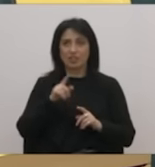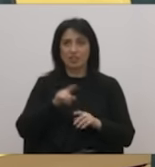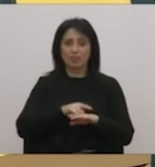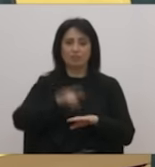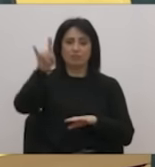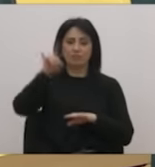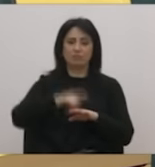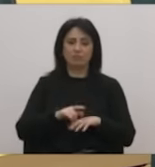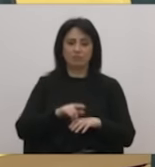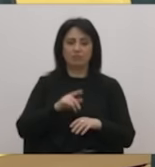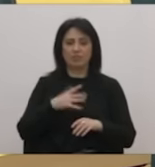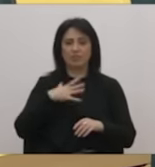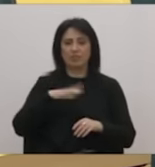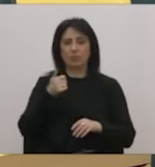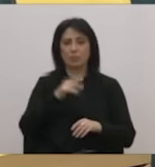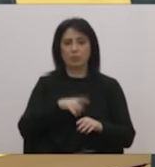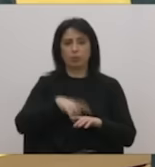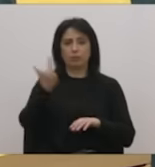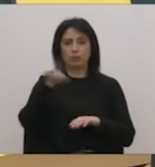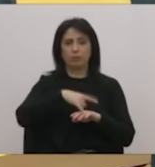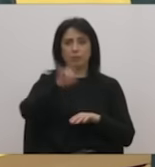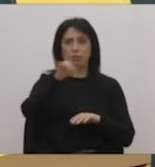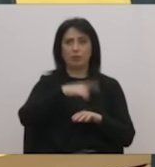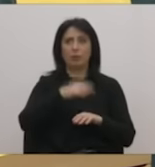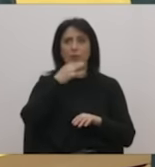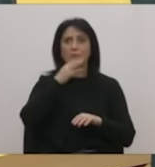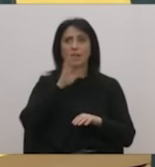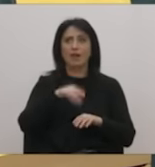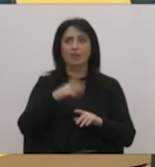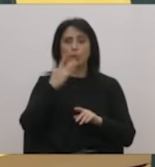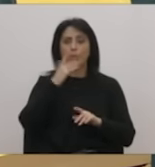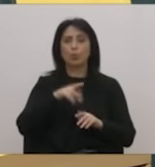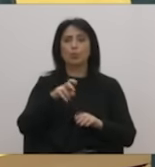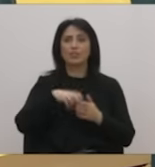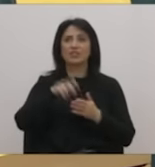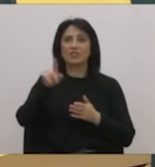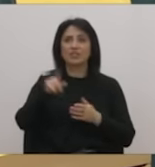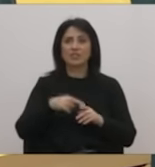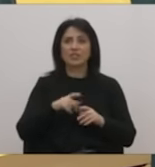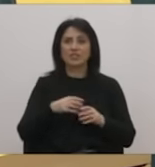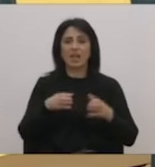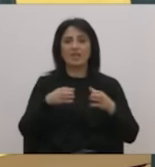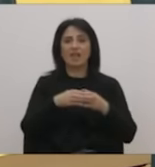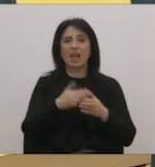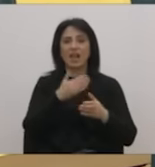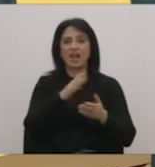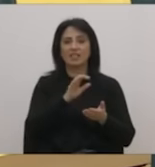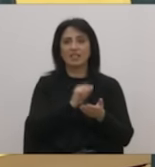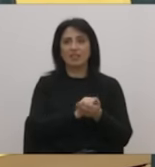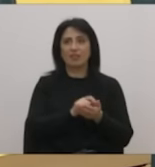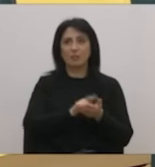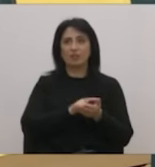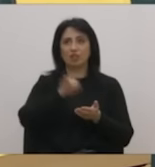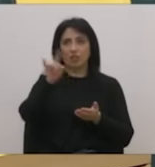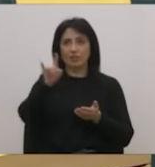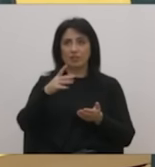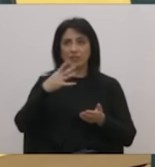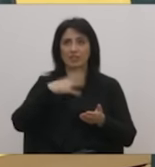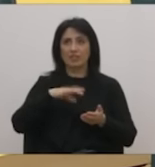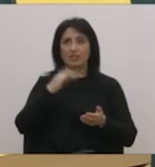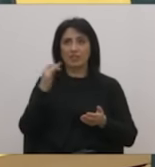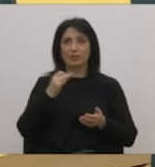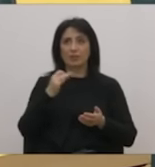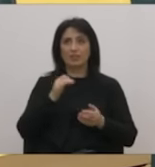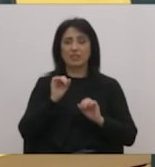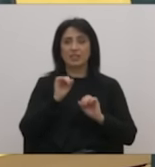შეუძლია დაიქირაოს საქართველოს პრემიერ-მინისტრმა, მერე უცხოეთში მიიწეროს, რომ ეს არის დელეგაციის მიერ დაქირავებული ჩარტერი საქართველოს